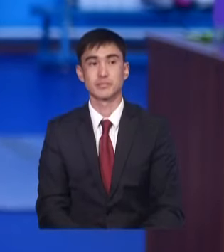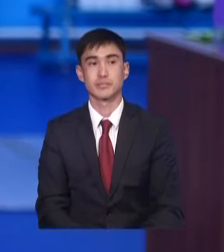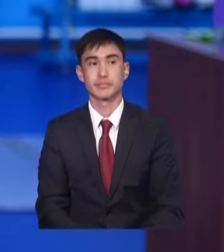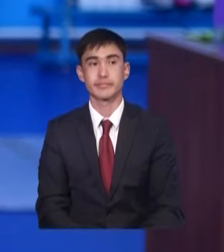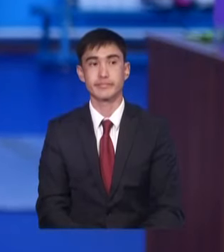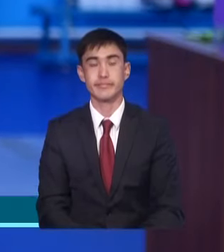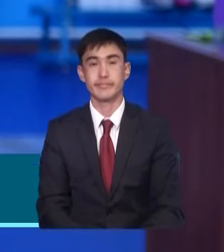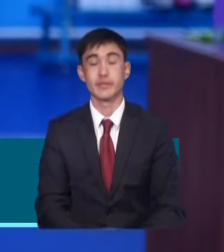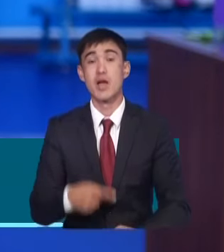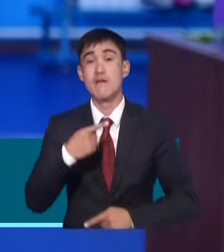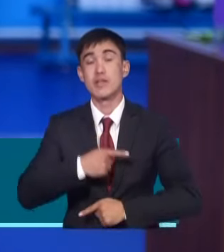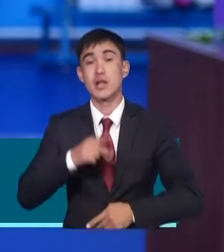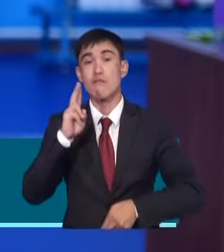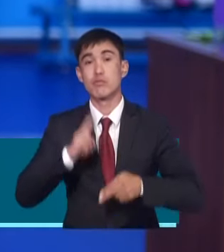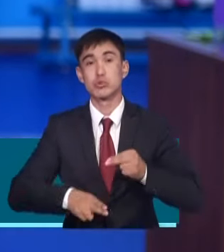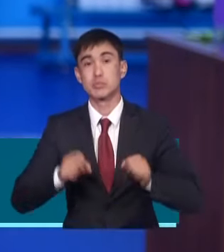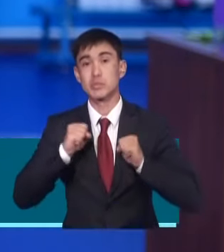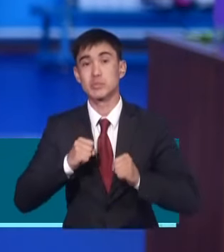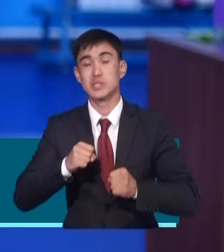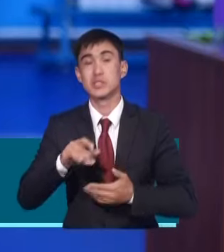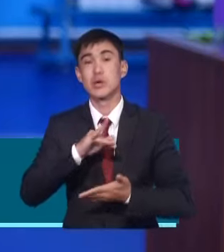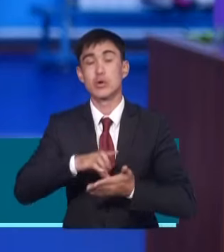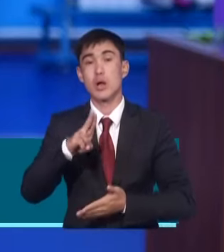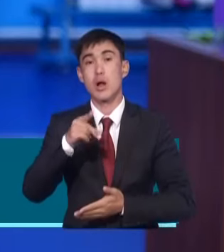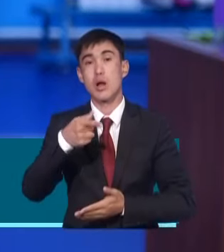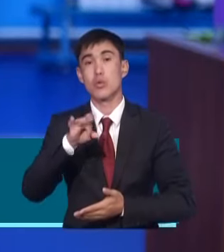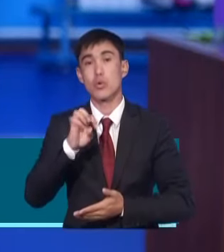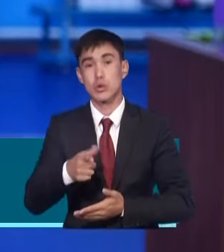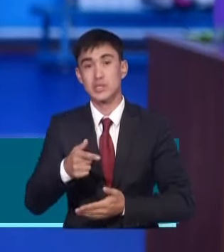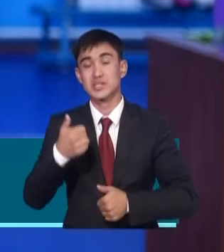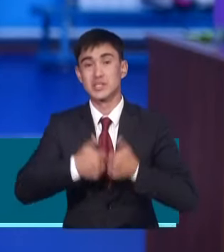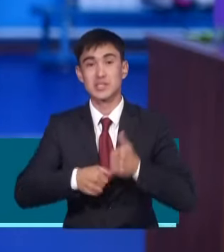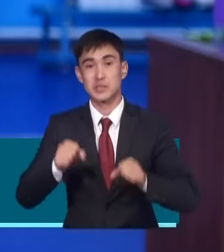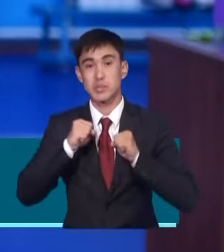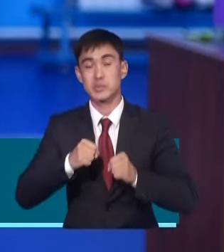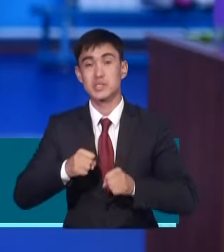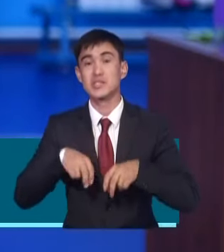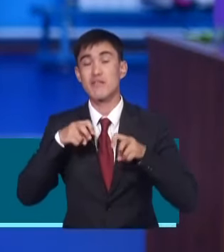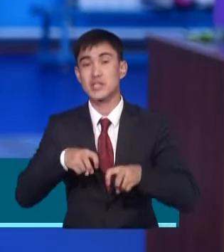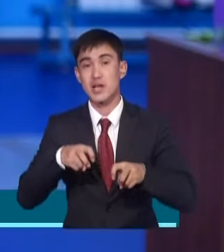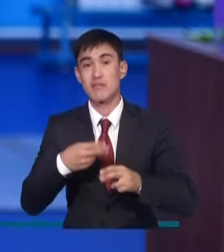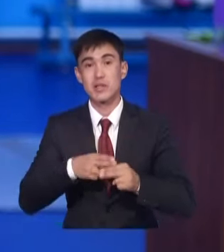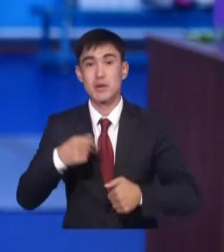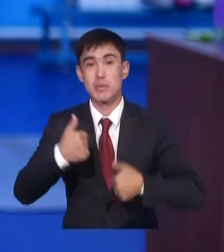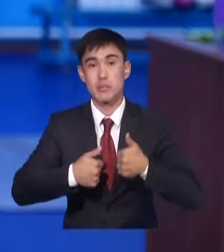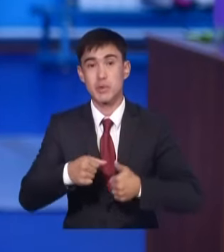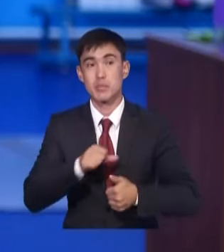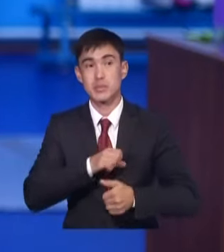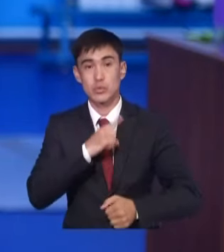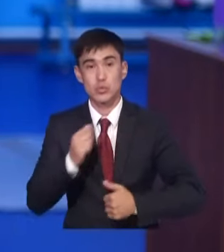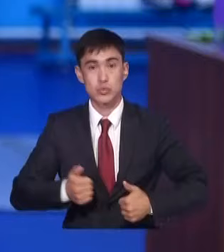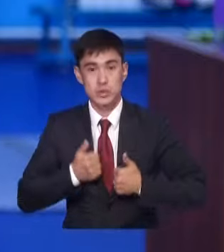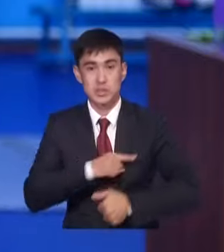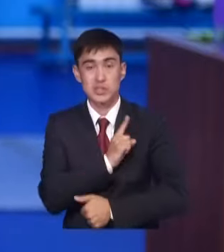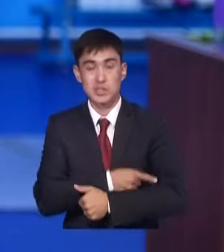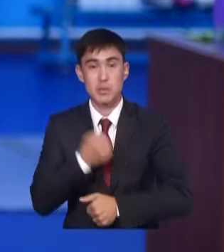шпаге в финале я выступила со спортсменкой из Гонконга также мы состязались с атлеткоми в этой борьбе мне пришлось приложить все